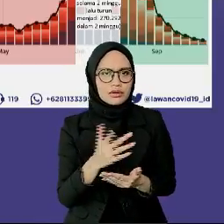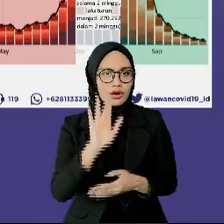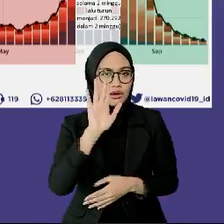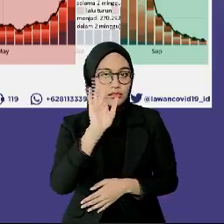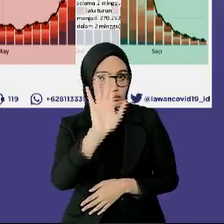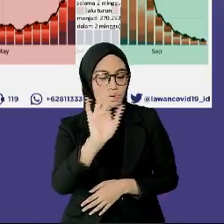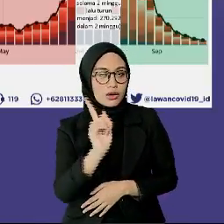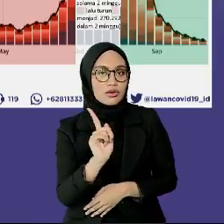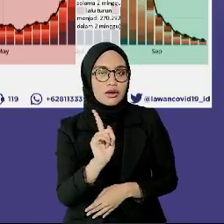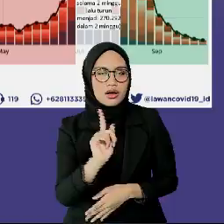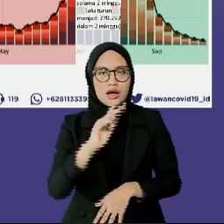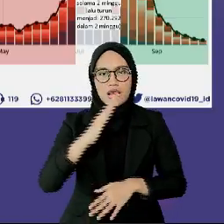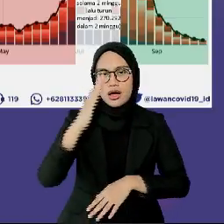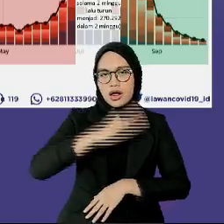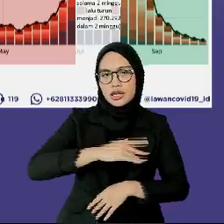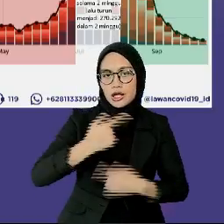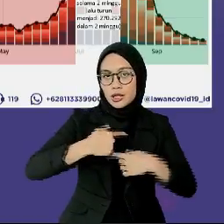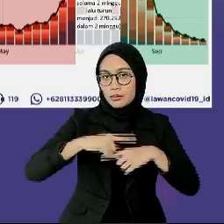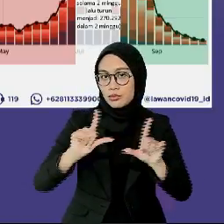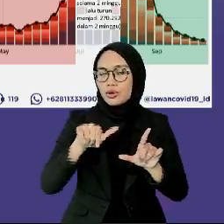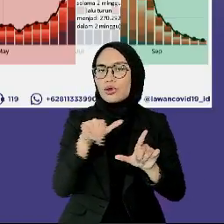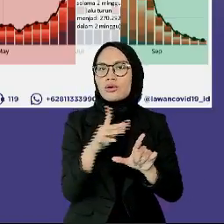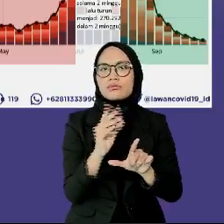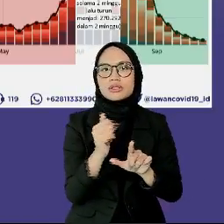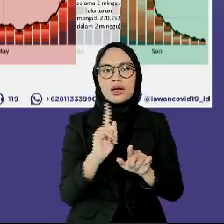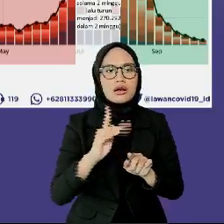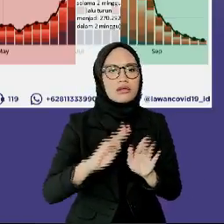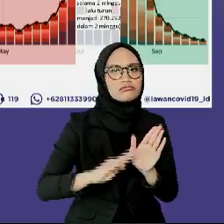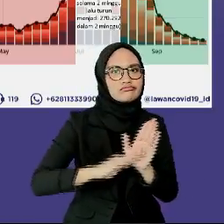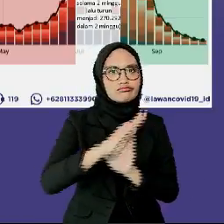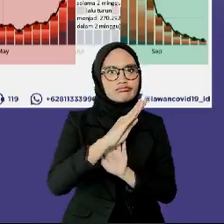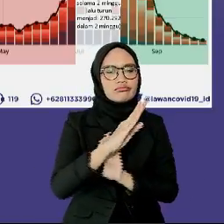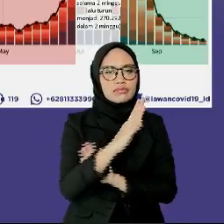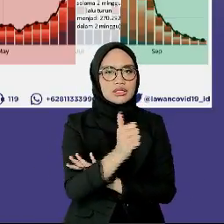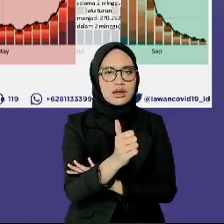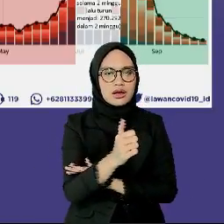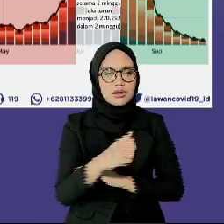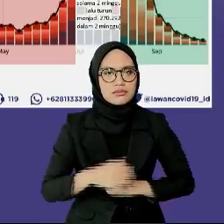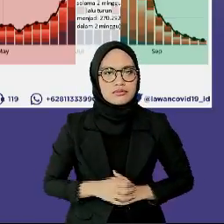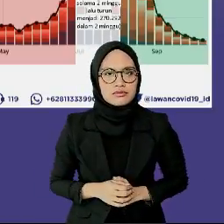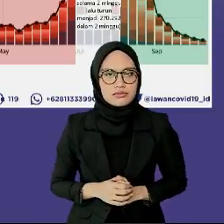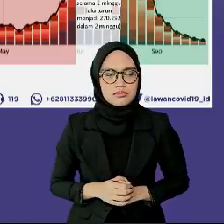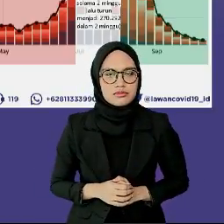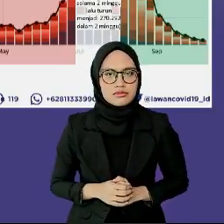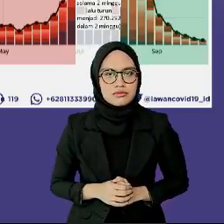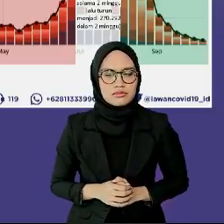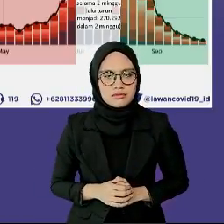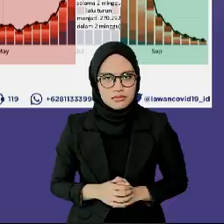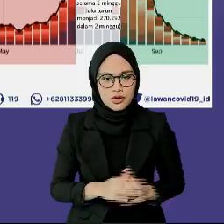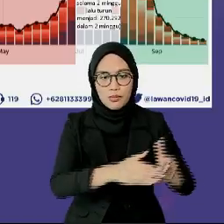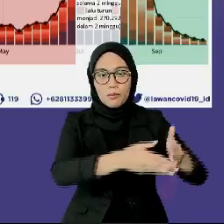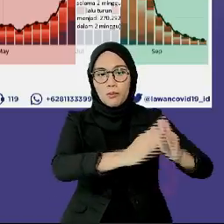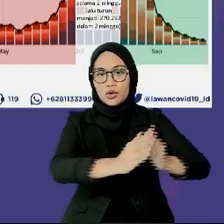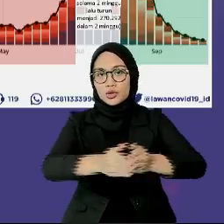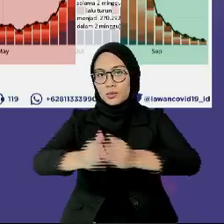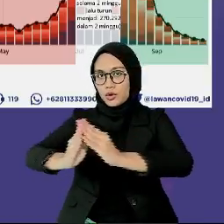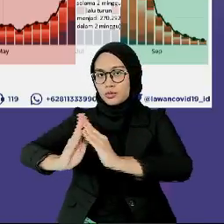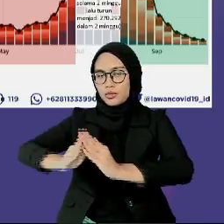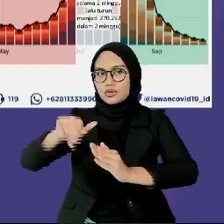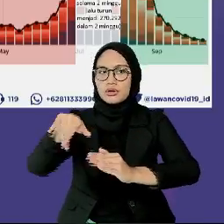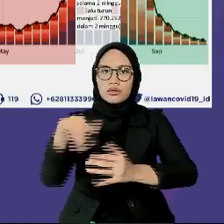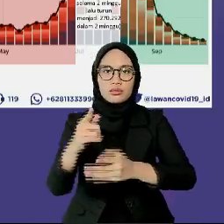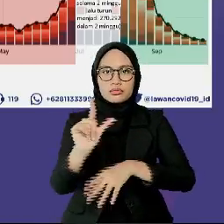libur. Kemudian dilakukan pengawasan hingga tingkat terkecil melalui Satgas Posko atau Desa Kelurahan